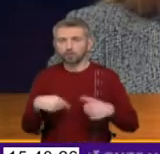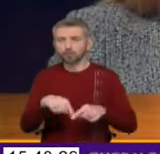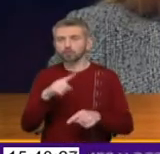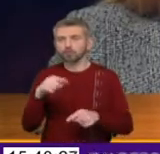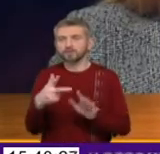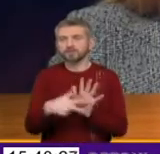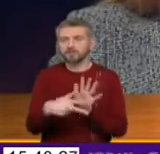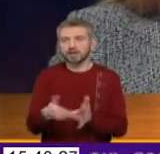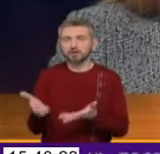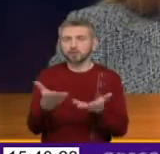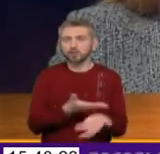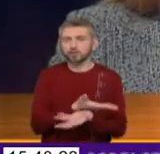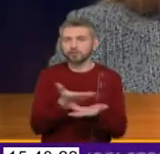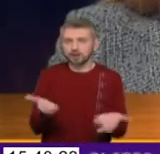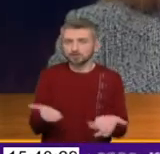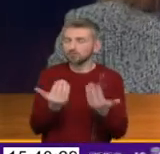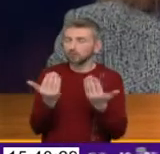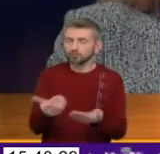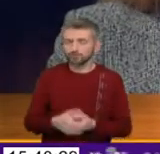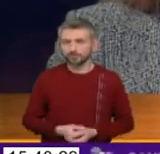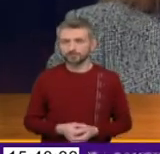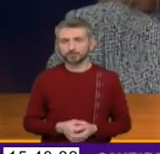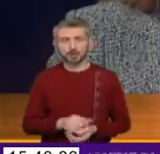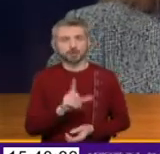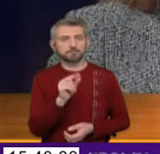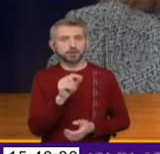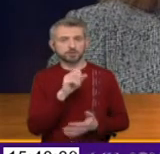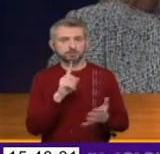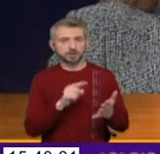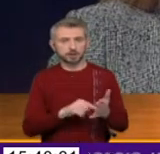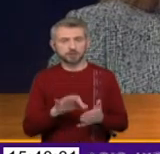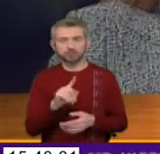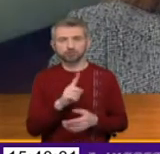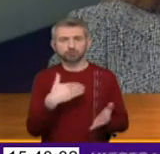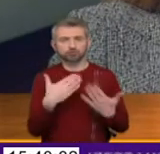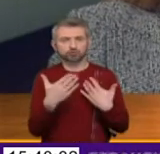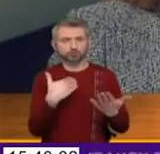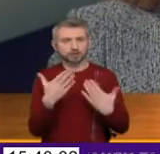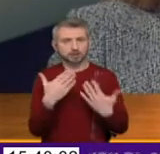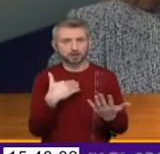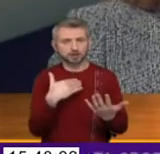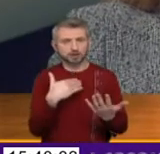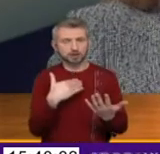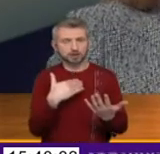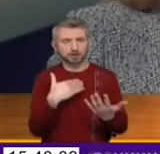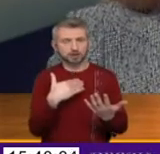80. Запрошую вас, долучайтеся. Прошу. Перше питання, що стосується